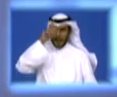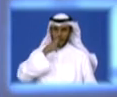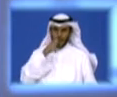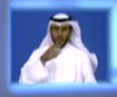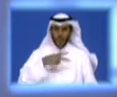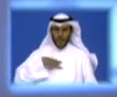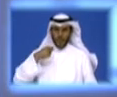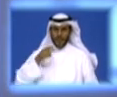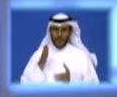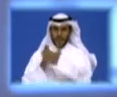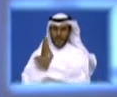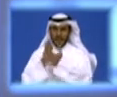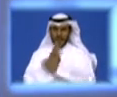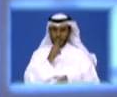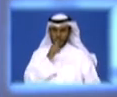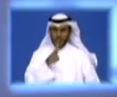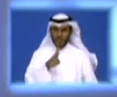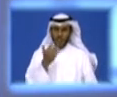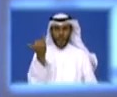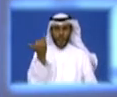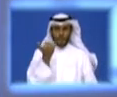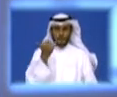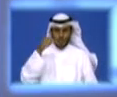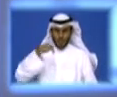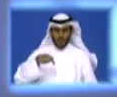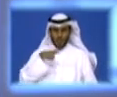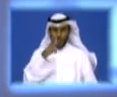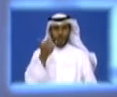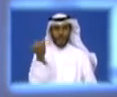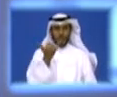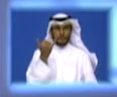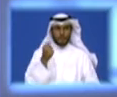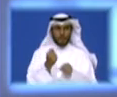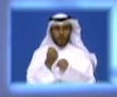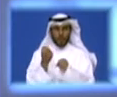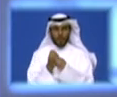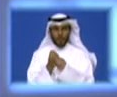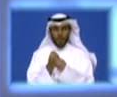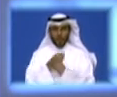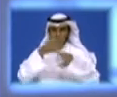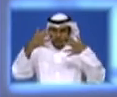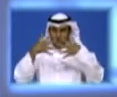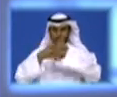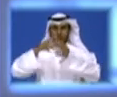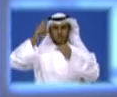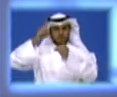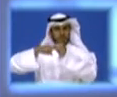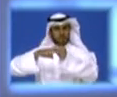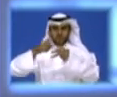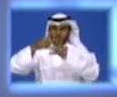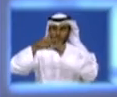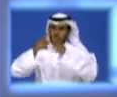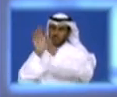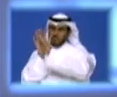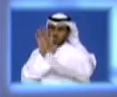قال وزير الخارجية العراقي الدكتور إبراهيم الجعفري اليوم حرص بلاده على تعزيز علاقاتها مع الكويت ودفعها